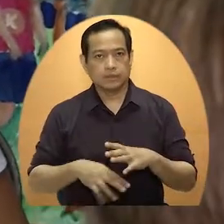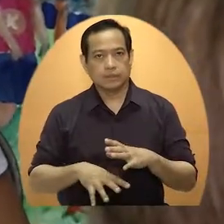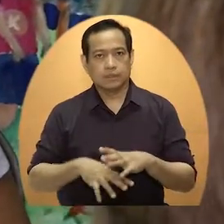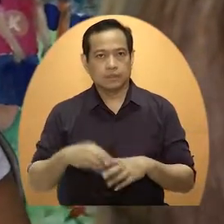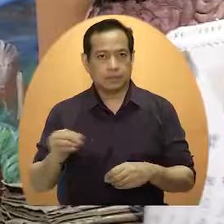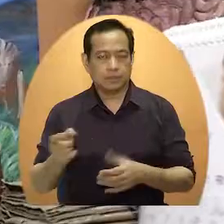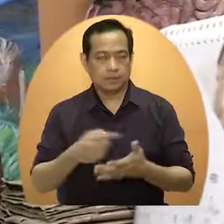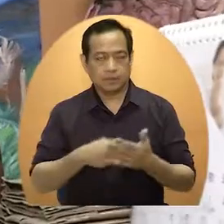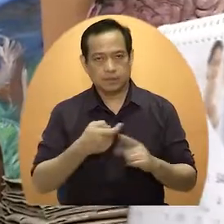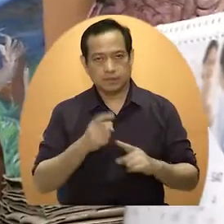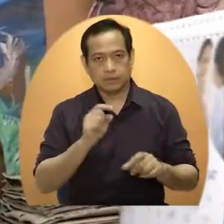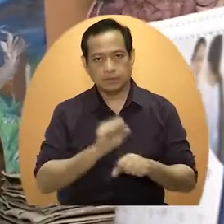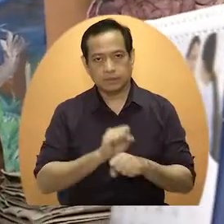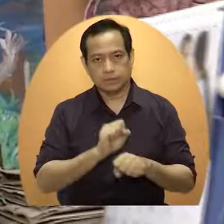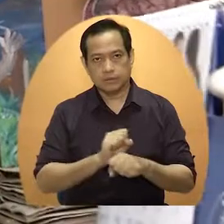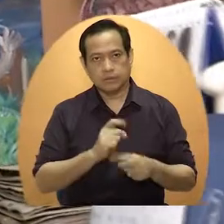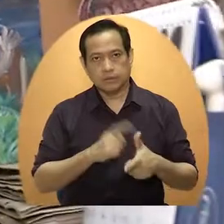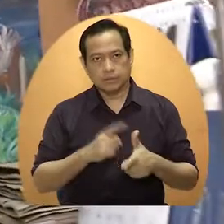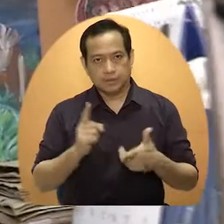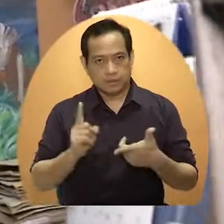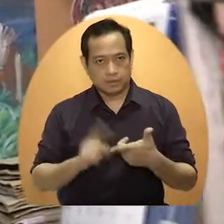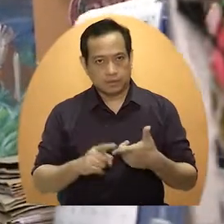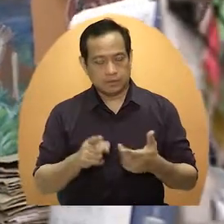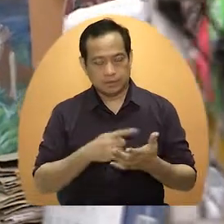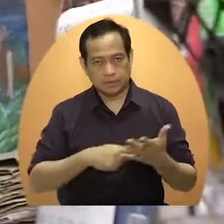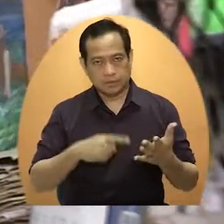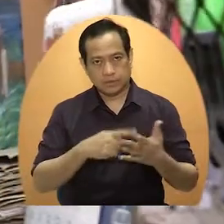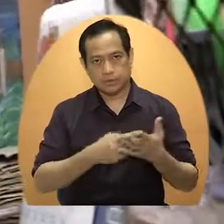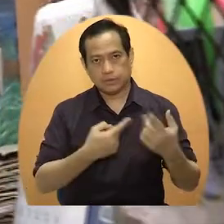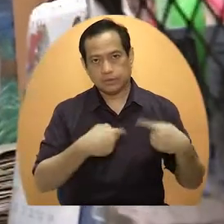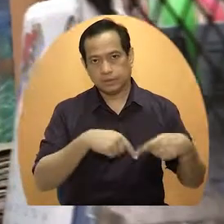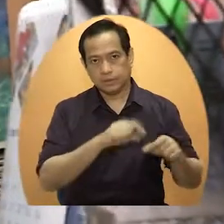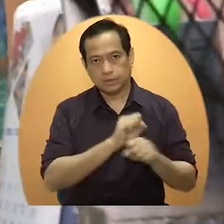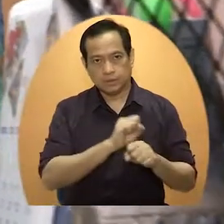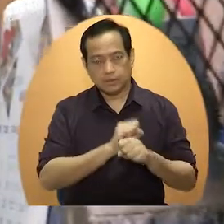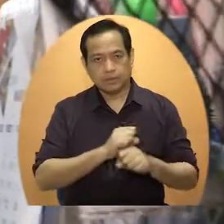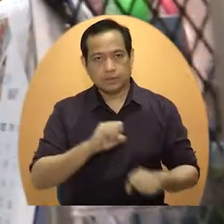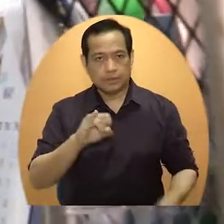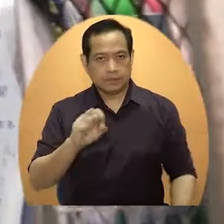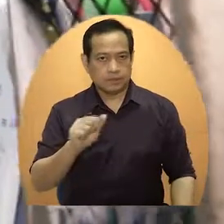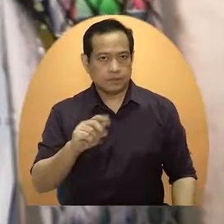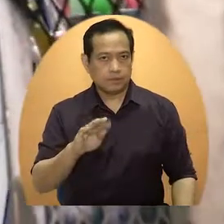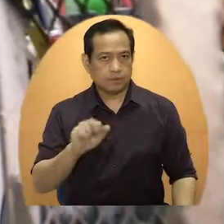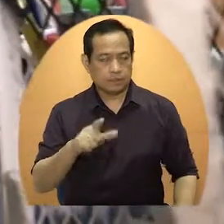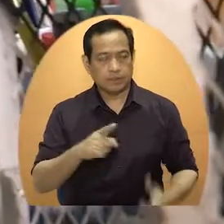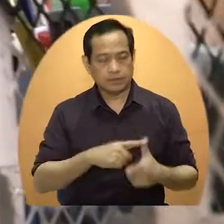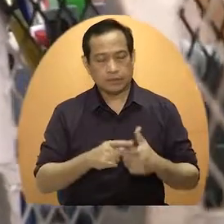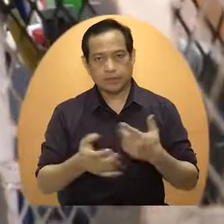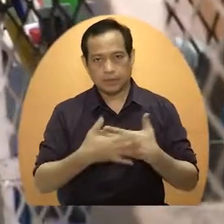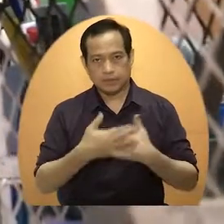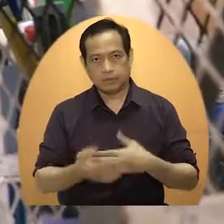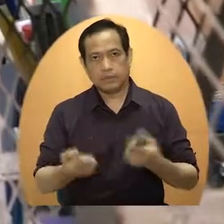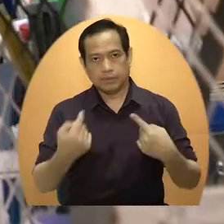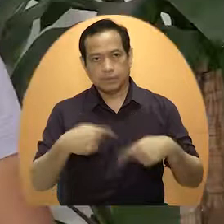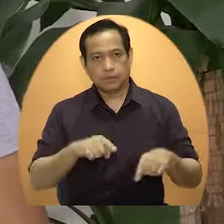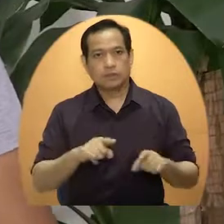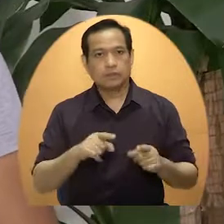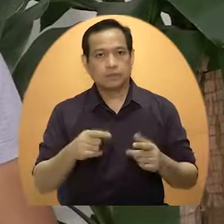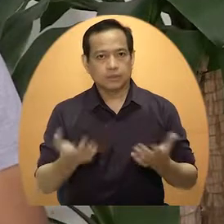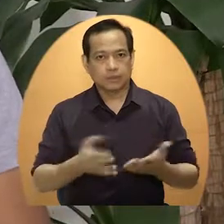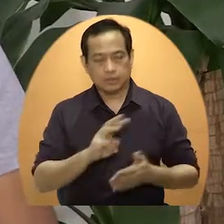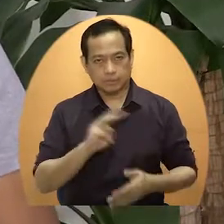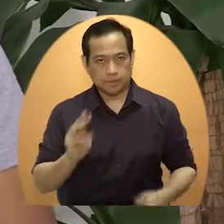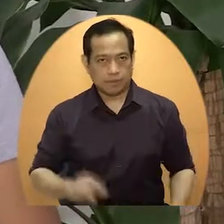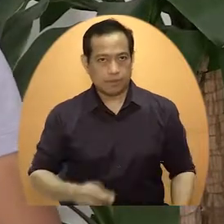trabaho. Na-assign naman siya sa Isabela at nang matapos, nagtungo na siya sa Maynila. Ang mga anak ko